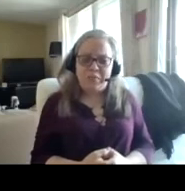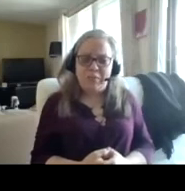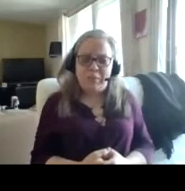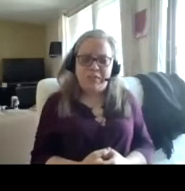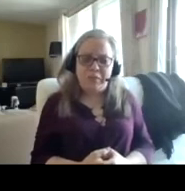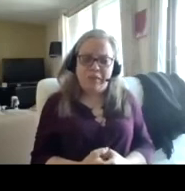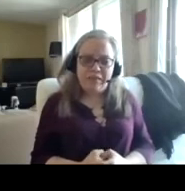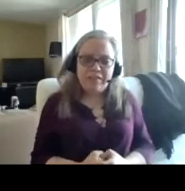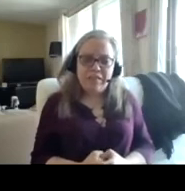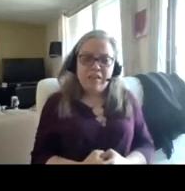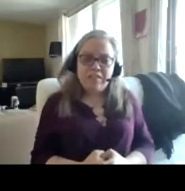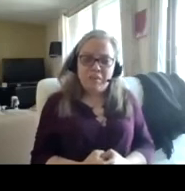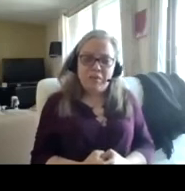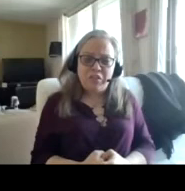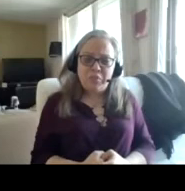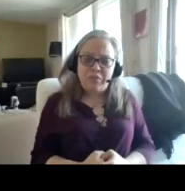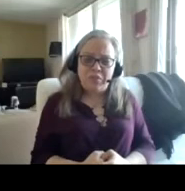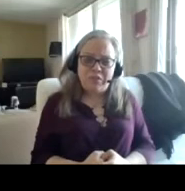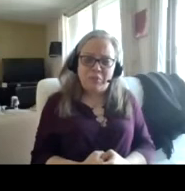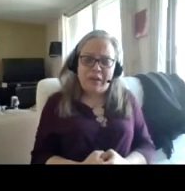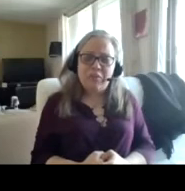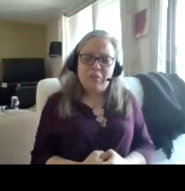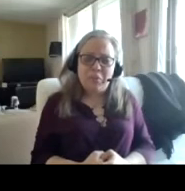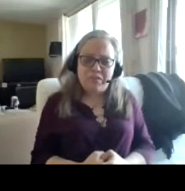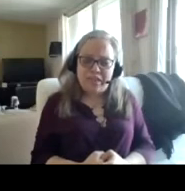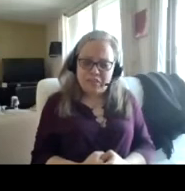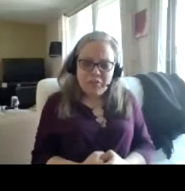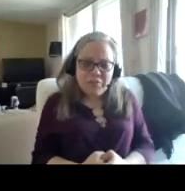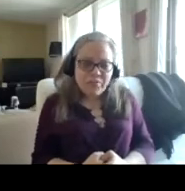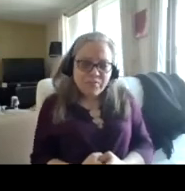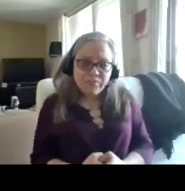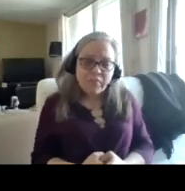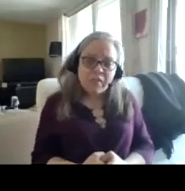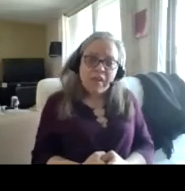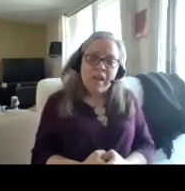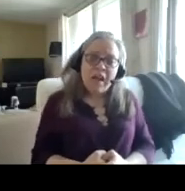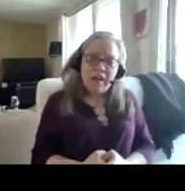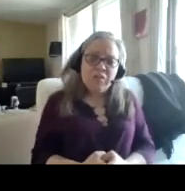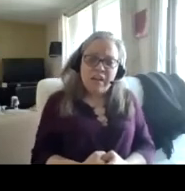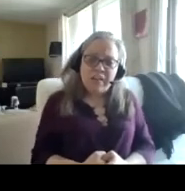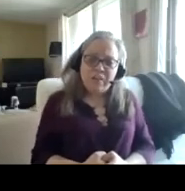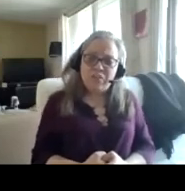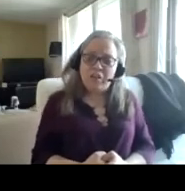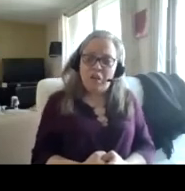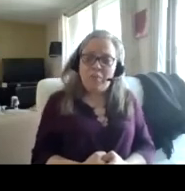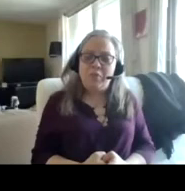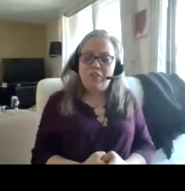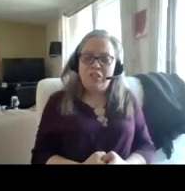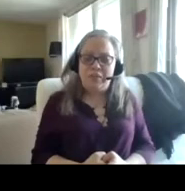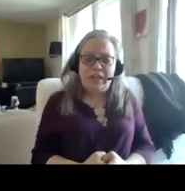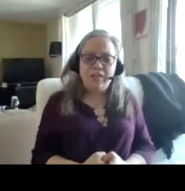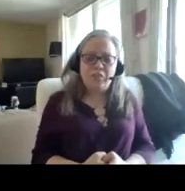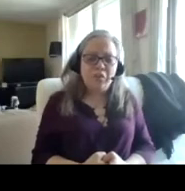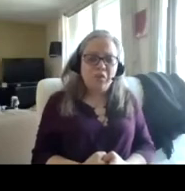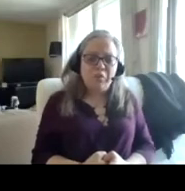de la vaccination et de l'expérience finalement des handicapés. Certaines questions finalement ont trouvé leur réponse dans la présentation. Mais il